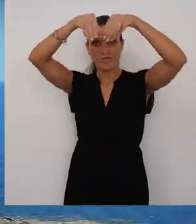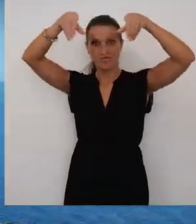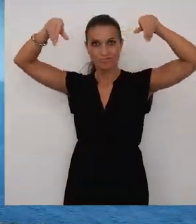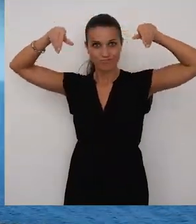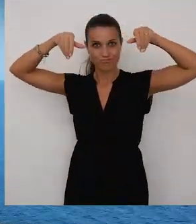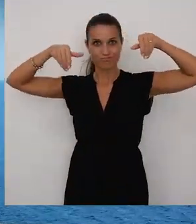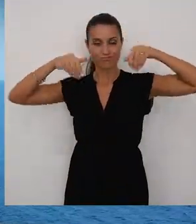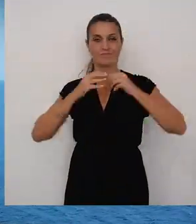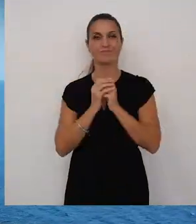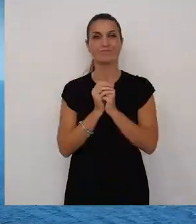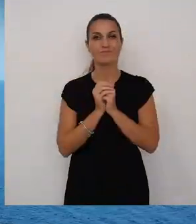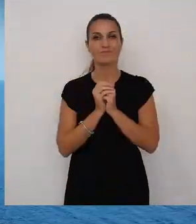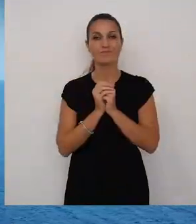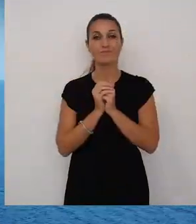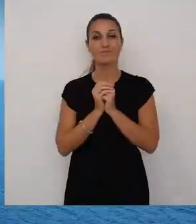cima.